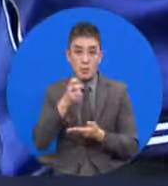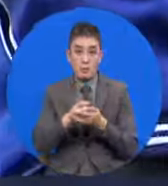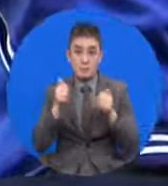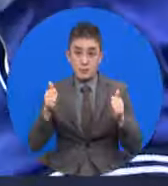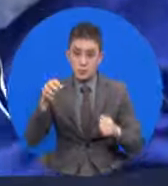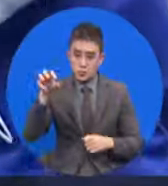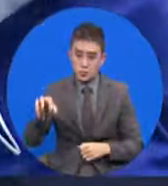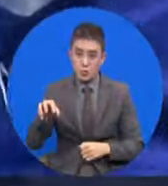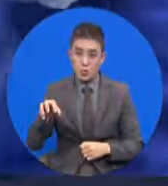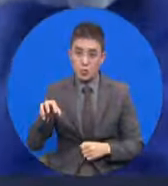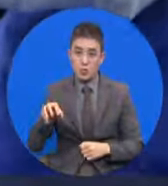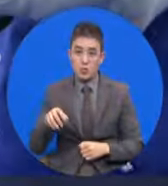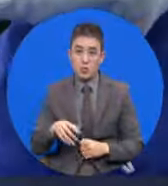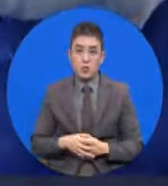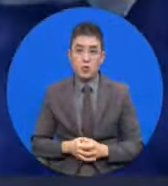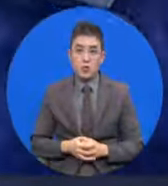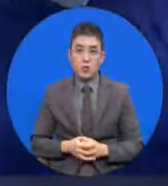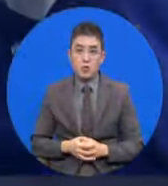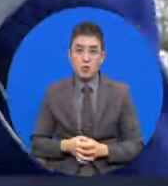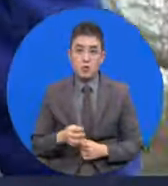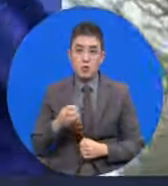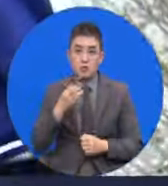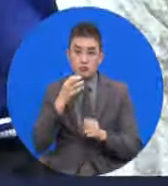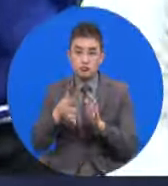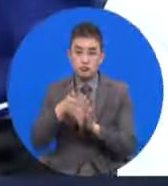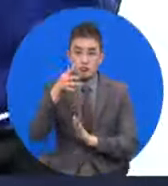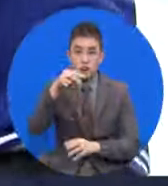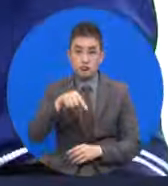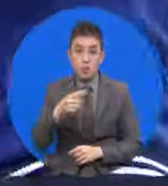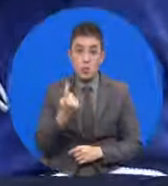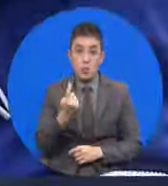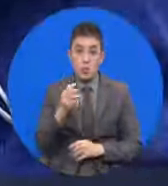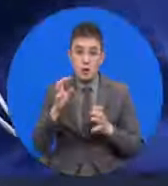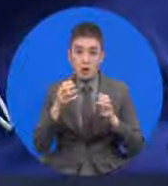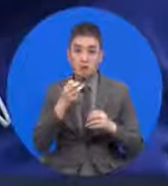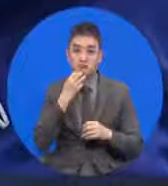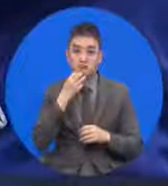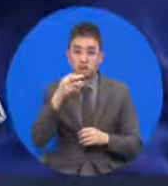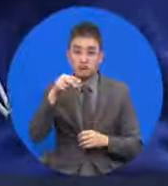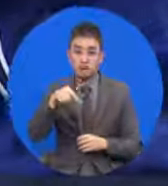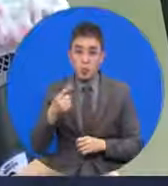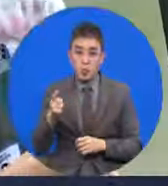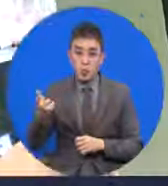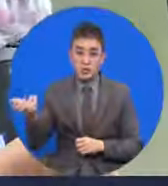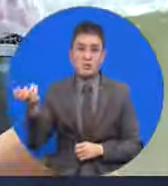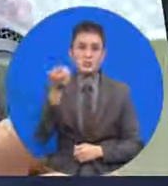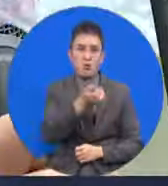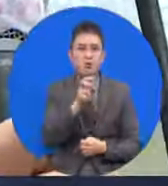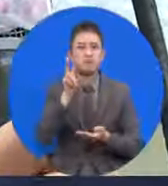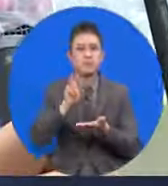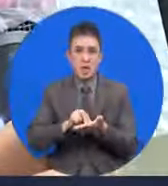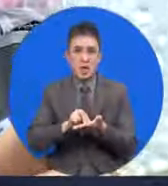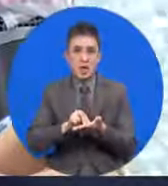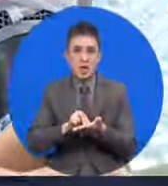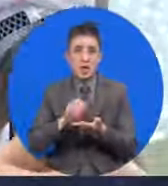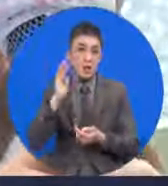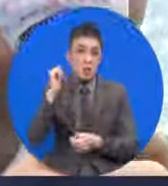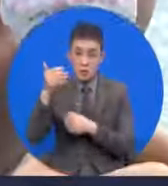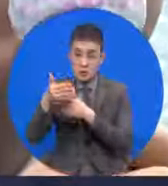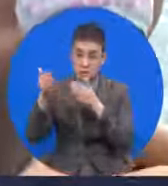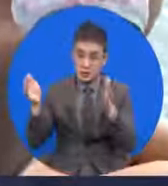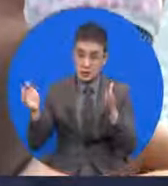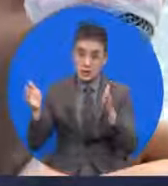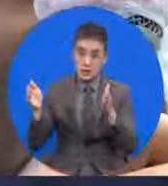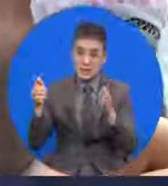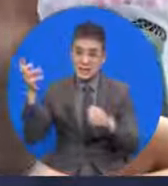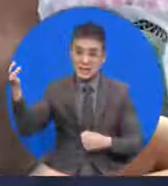사실은 수도 이전에 대해서는 문제가 수도라는 용어에 있어서 문제를 걸었기 때문에 오히려 대통령실까지도 이전하는